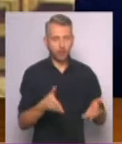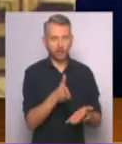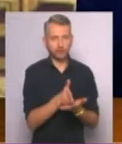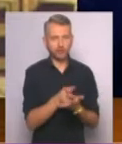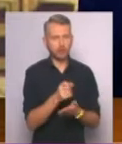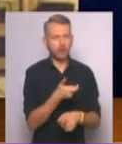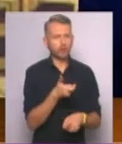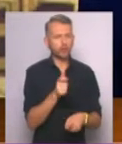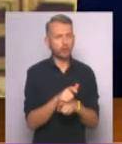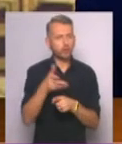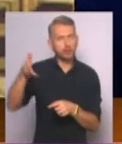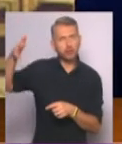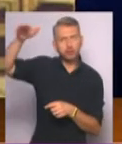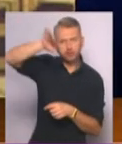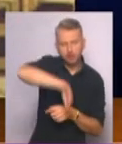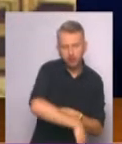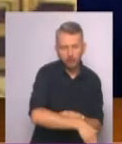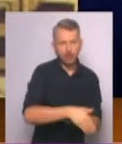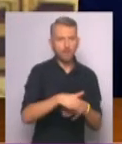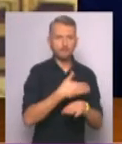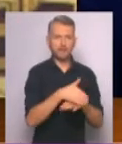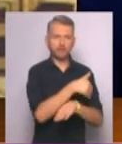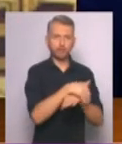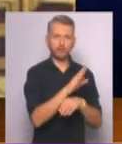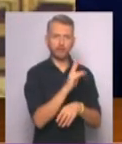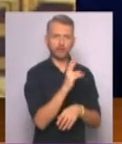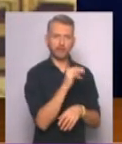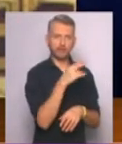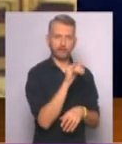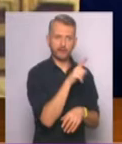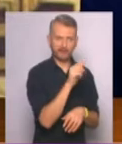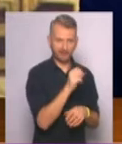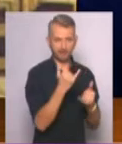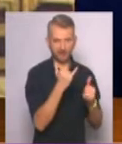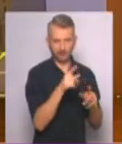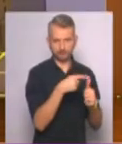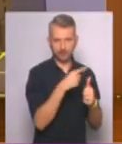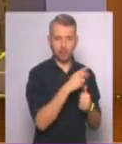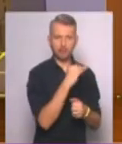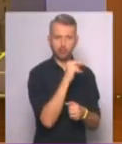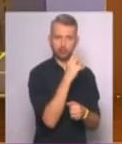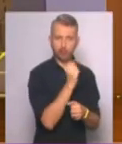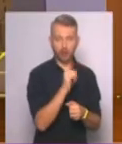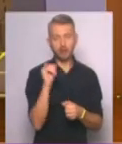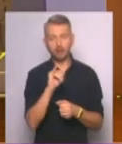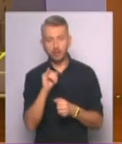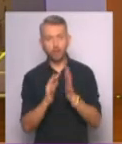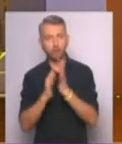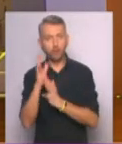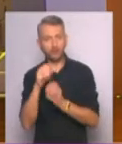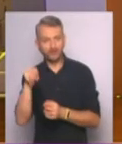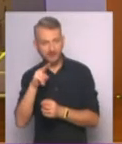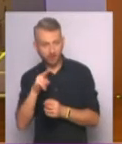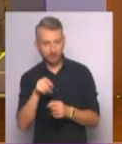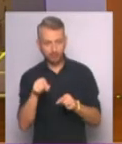дуже стрімких схилах між вулицею Кіквідзе, зараз вона називається вулиця Івана Бойчука, та ботанічним садом, було надано в